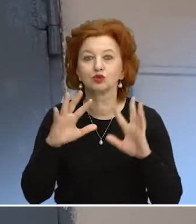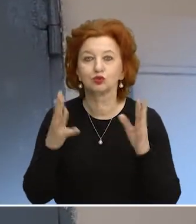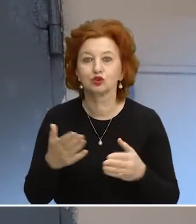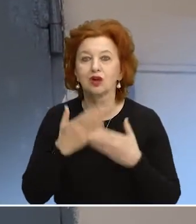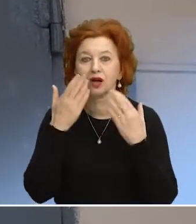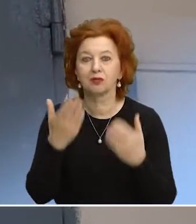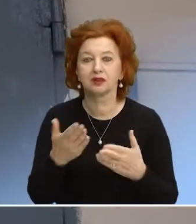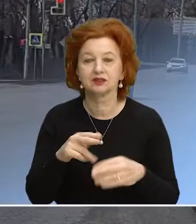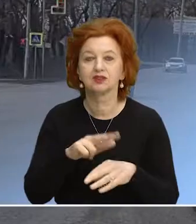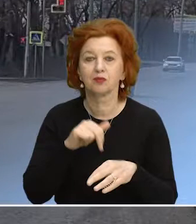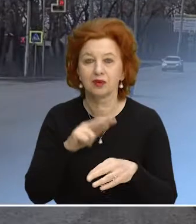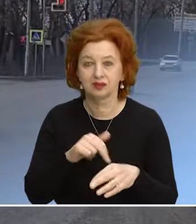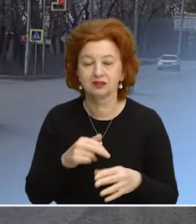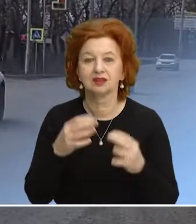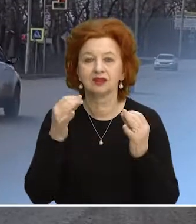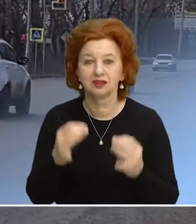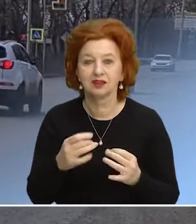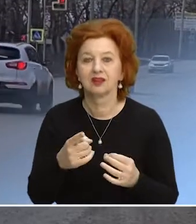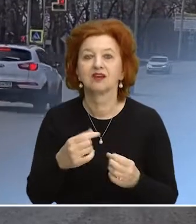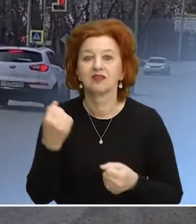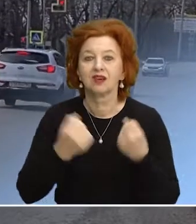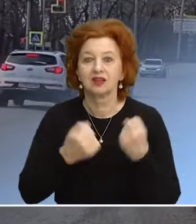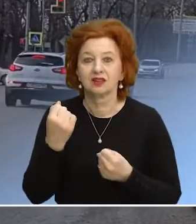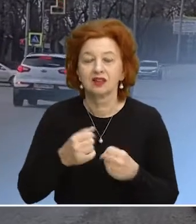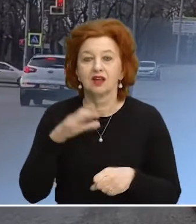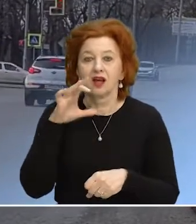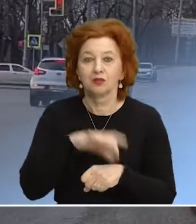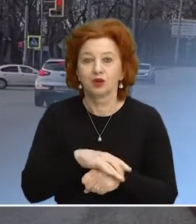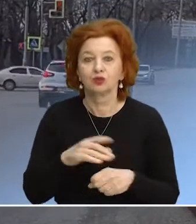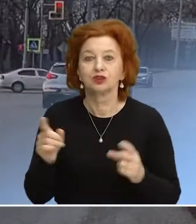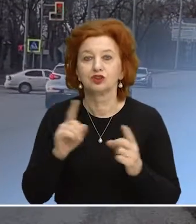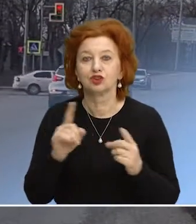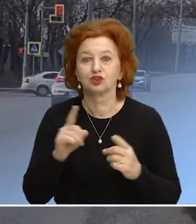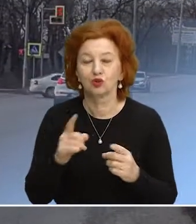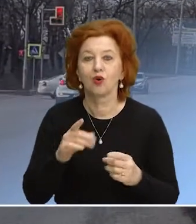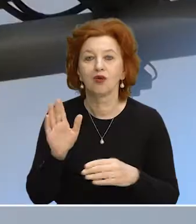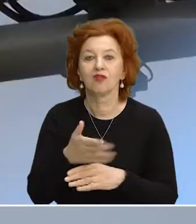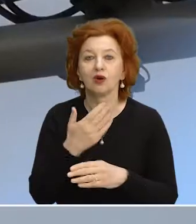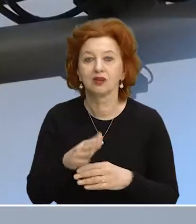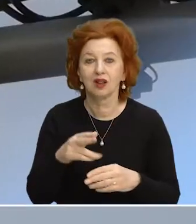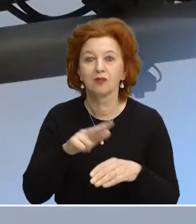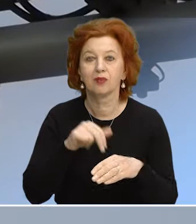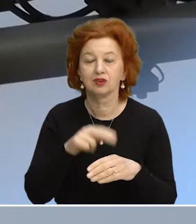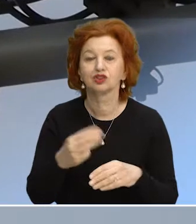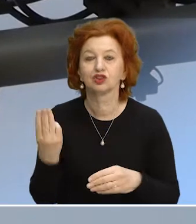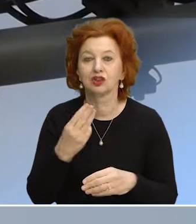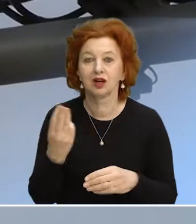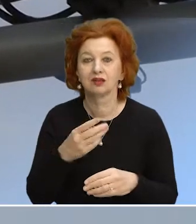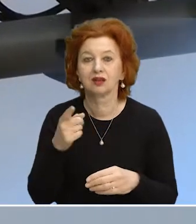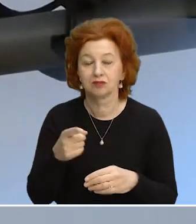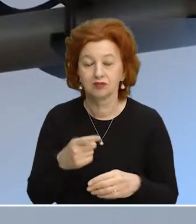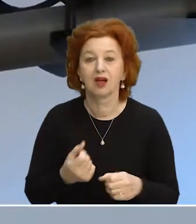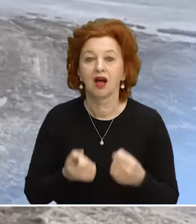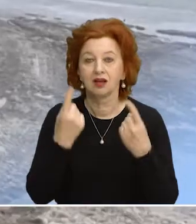его день, но и заставило его изрядно понервничать. Недолго думая, он подал заявление об угоне в отдел полиции номер 1 города